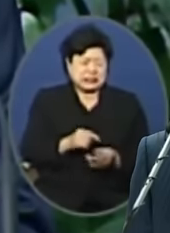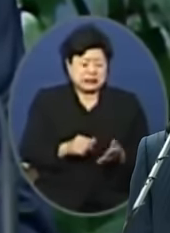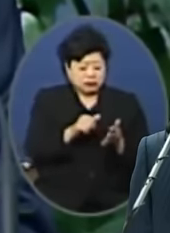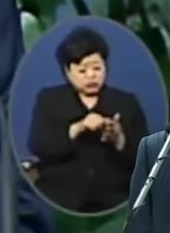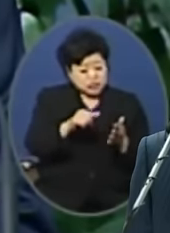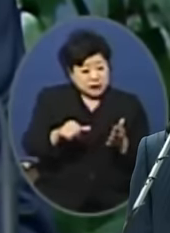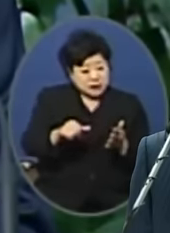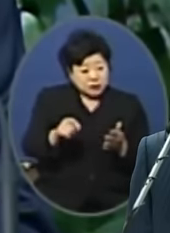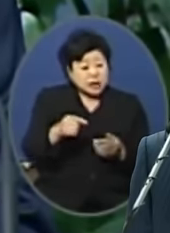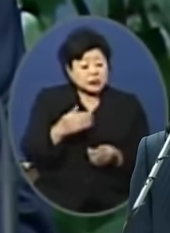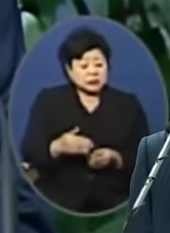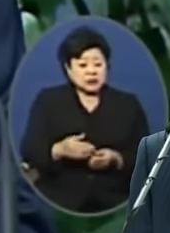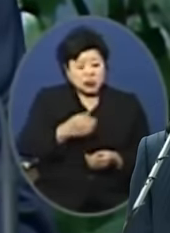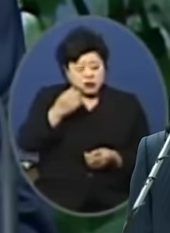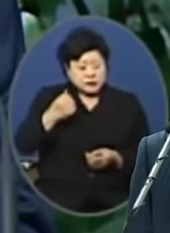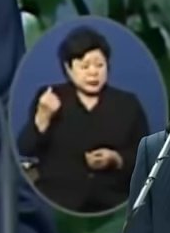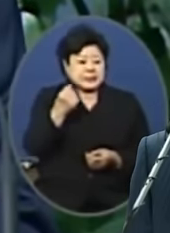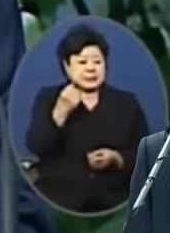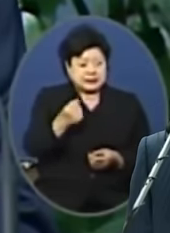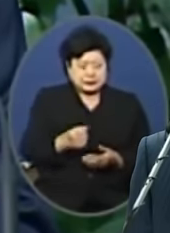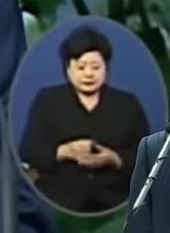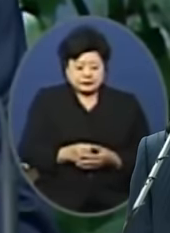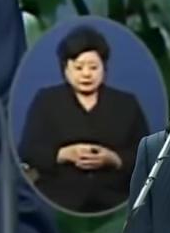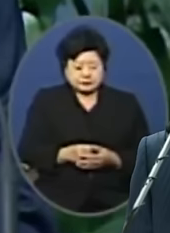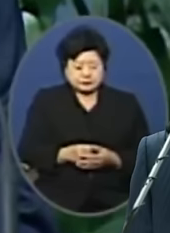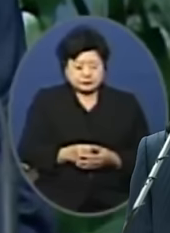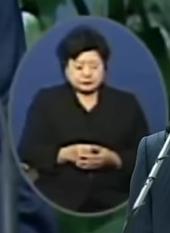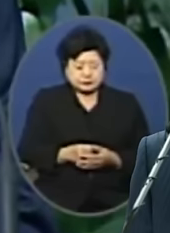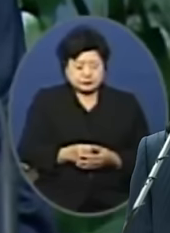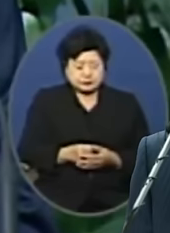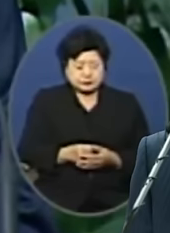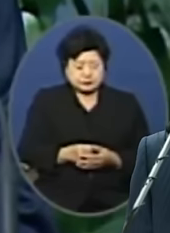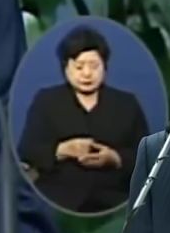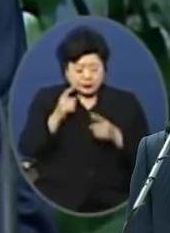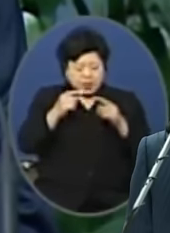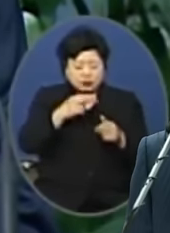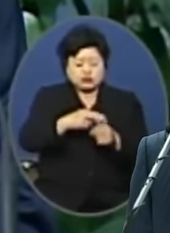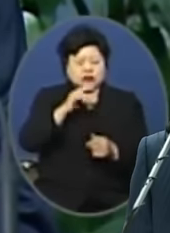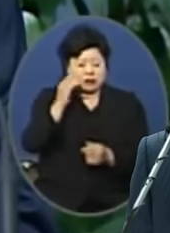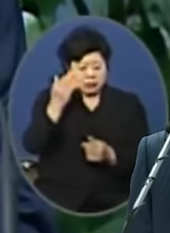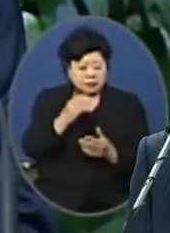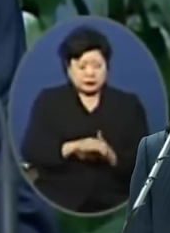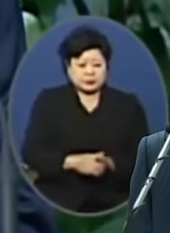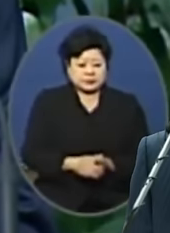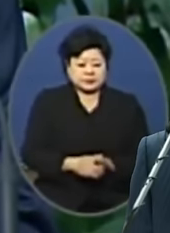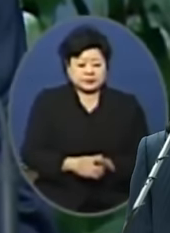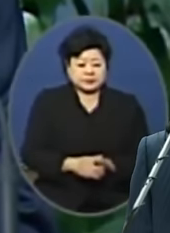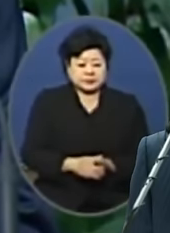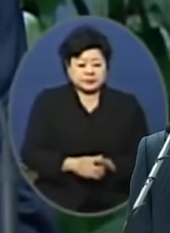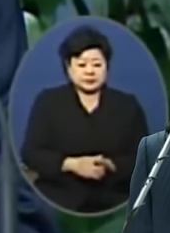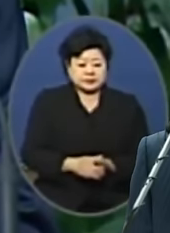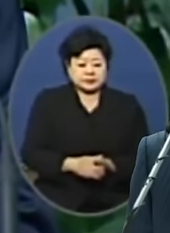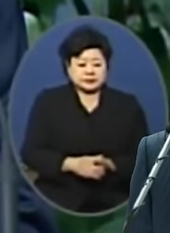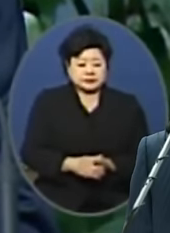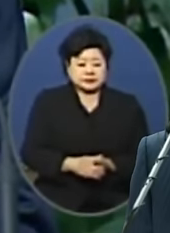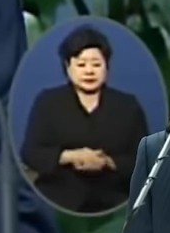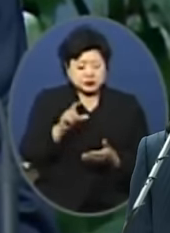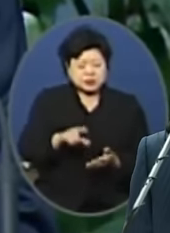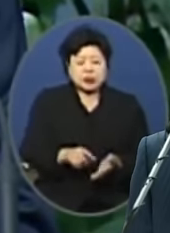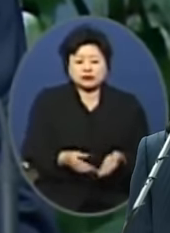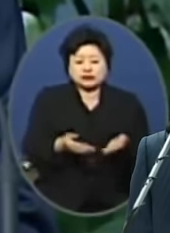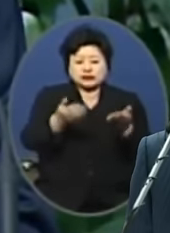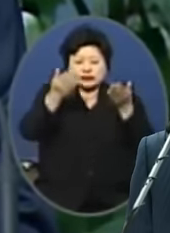아들은 너는 뭐하고 있느냐. 나는 꿈을 가지고 살겠습니다. 난 대학 교수가 되겠습니다. 그리고 세월이